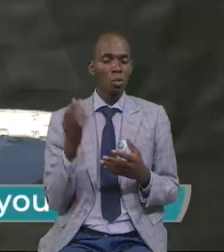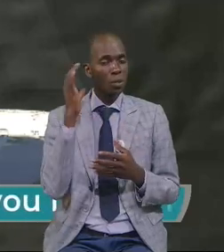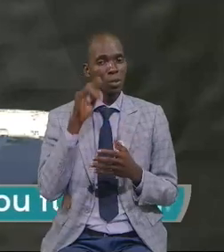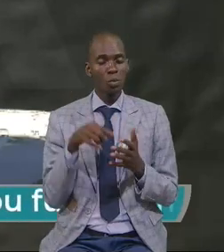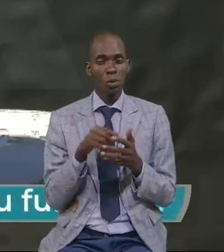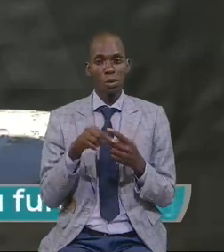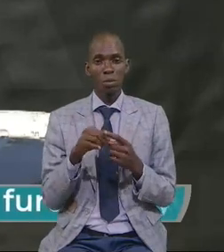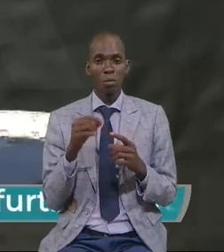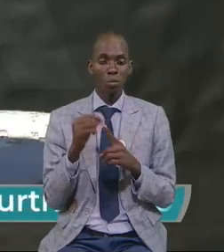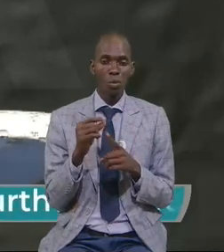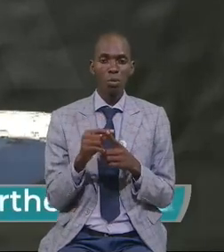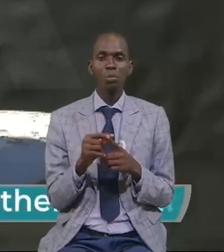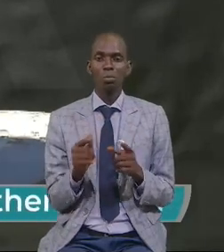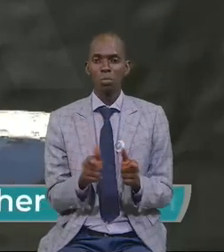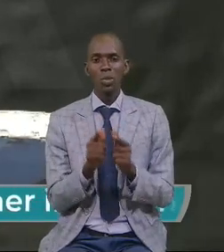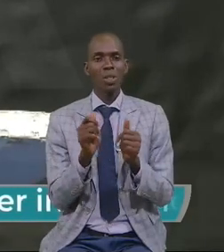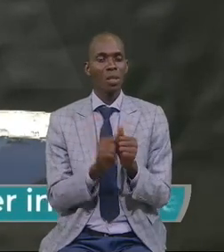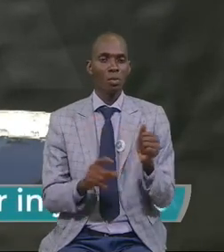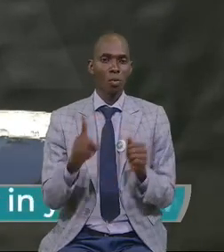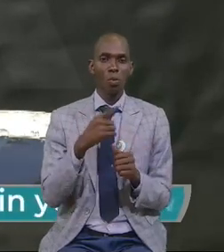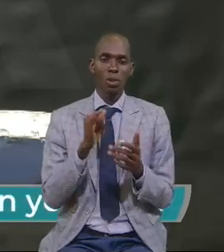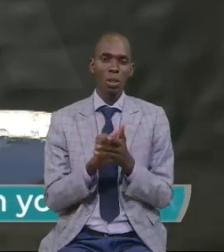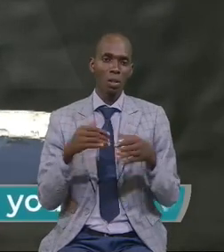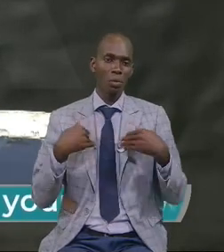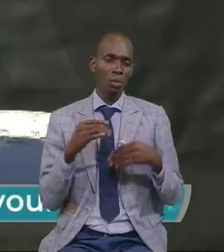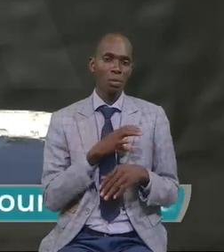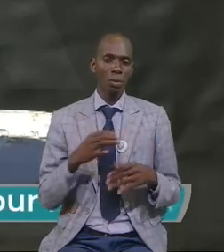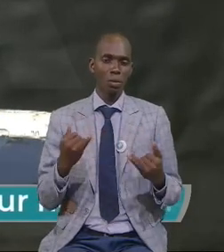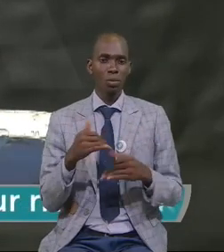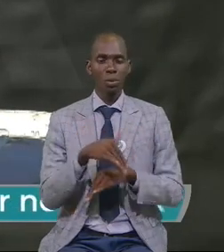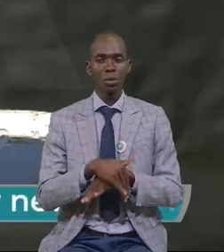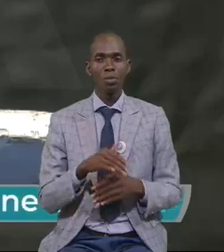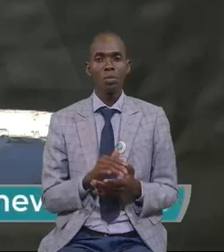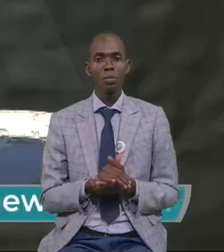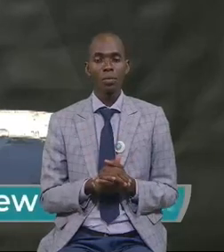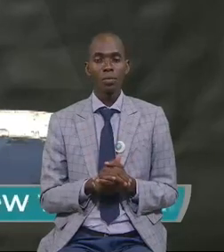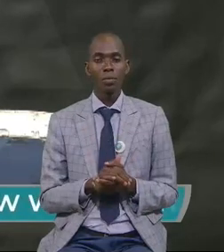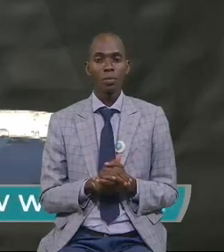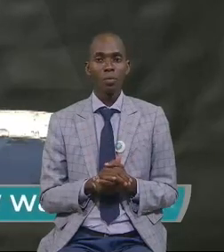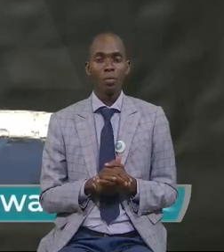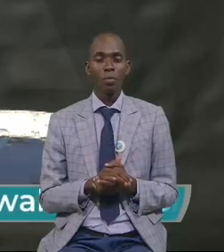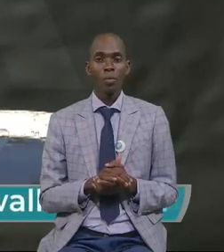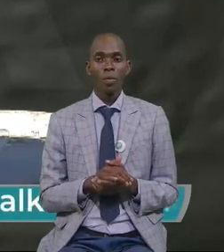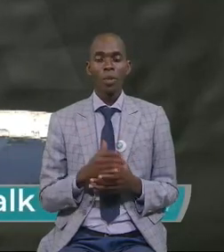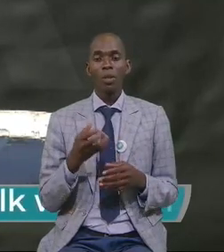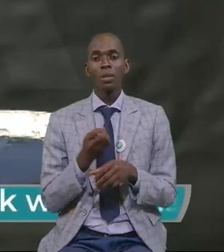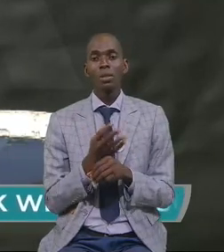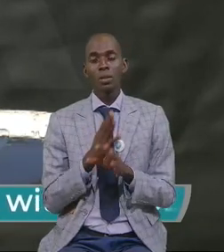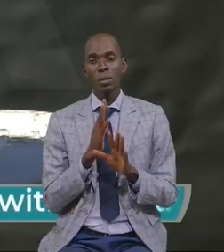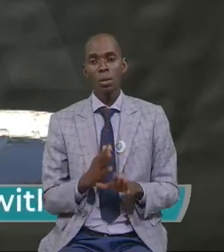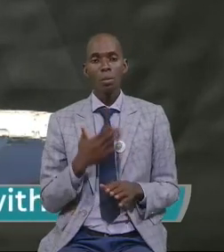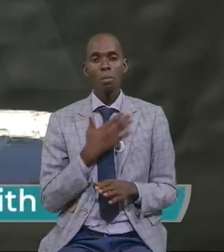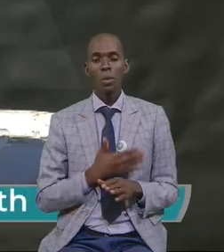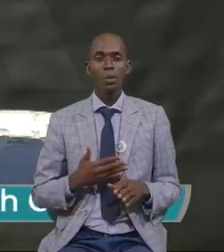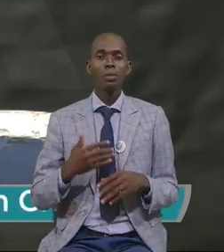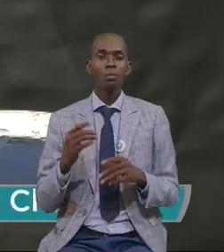Faisons-tu possible de prendre tout le monde en compte, que nul ne soit négligé.